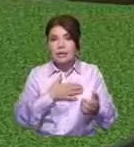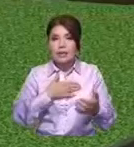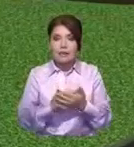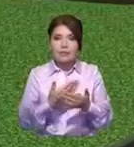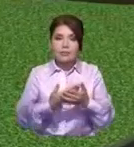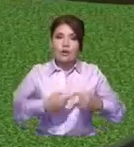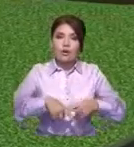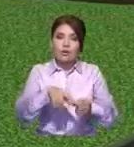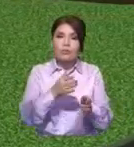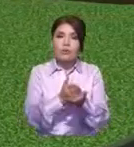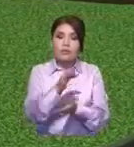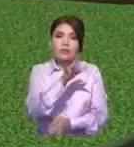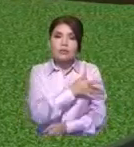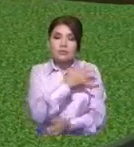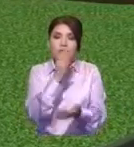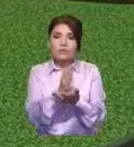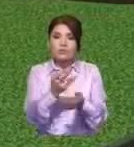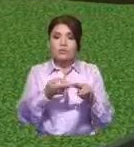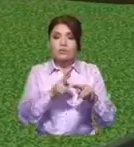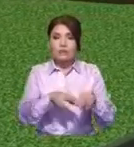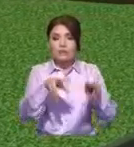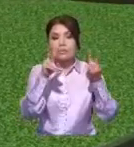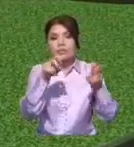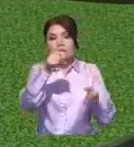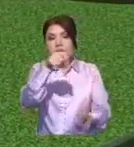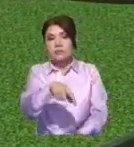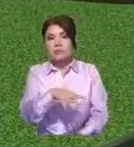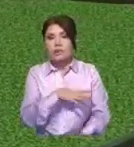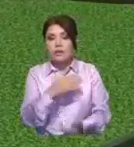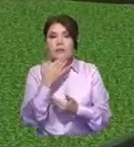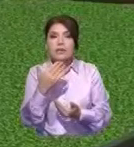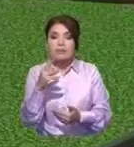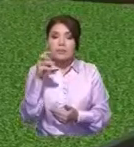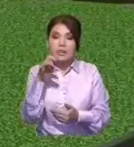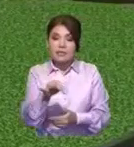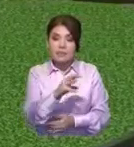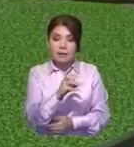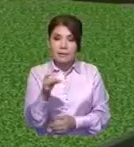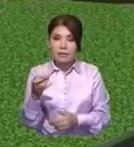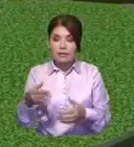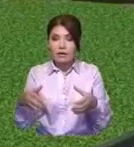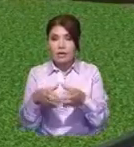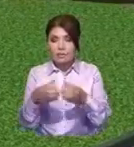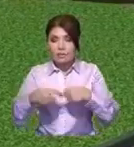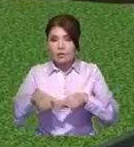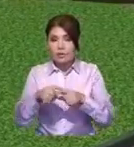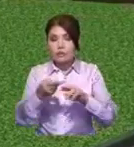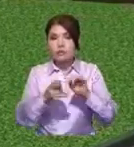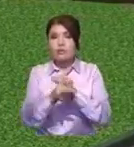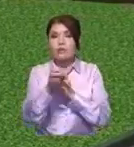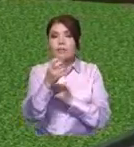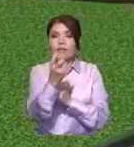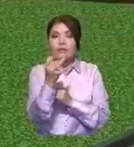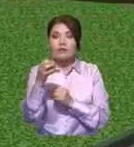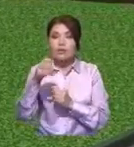қоғамдық қызметке қосқан елеулі үлес үшін атап өтілді. Соңғы матчта Магомед Адиевтің командасы Бахтиор